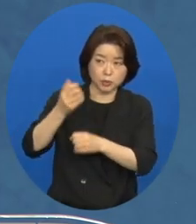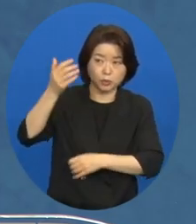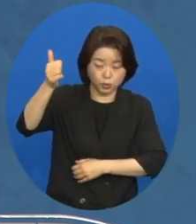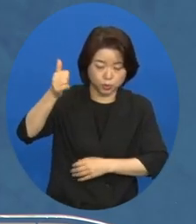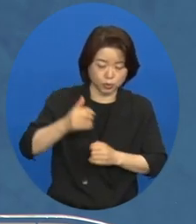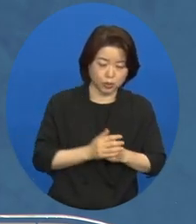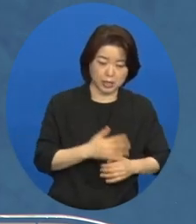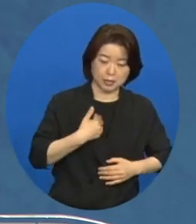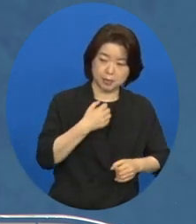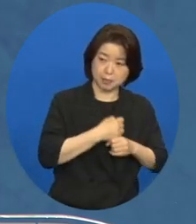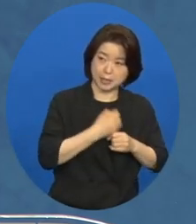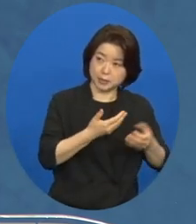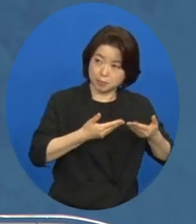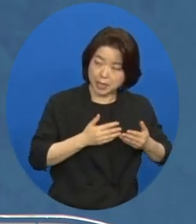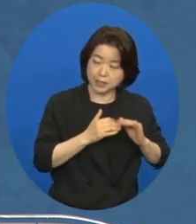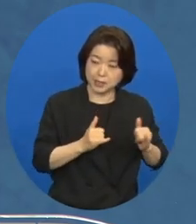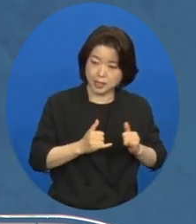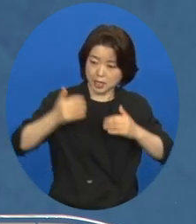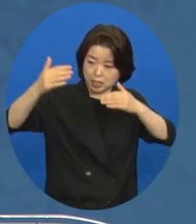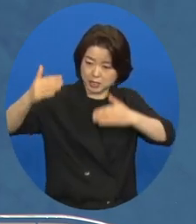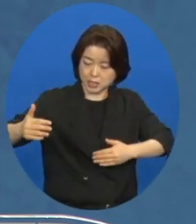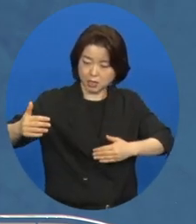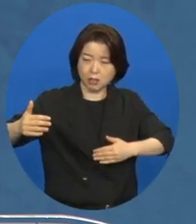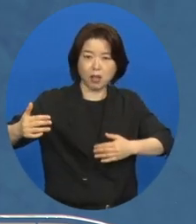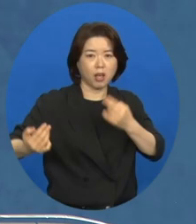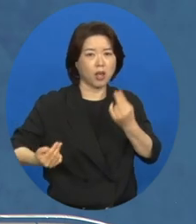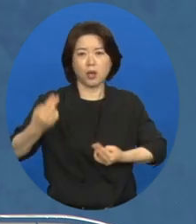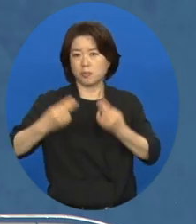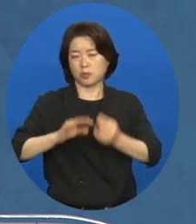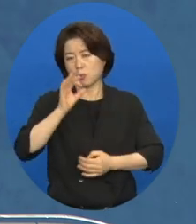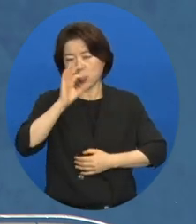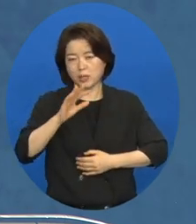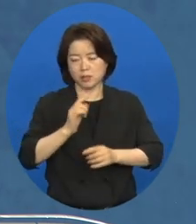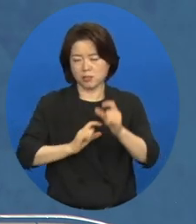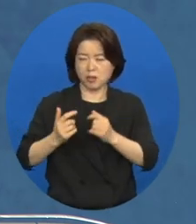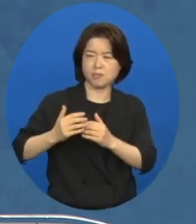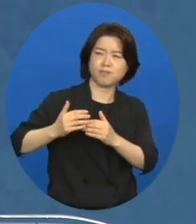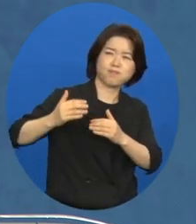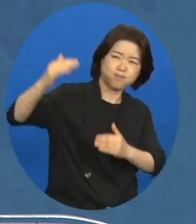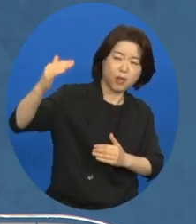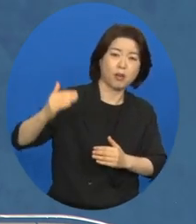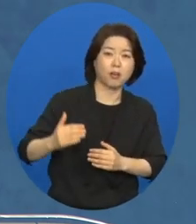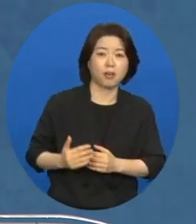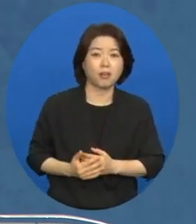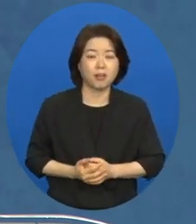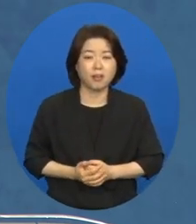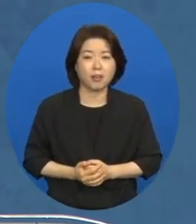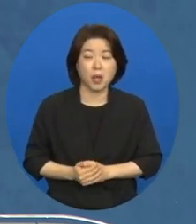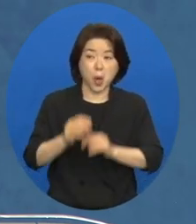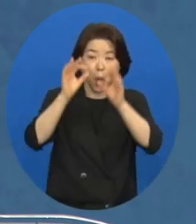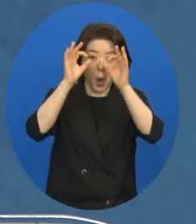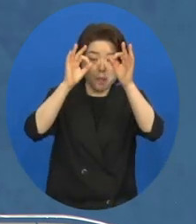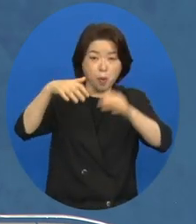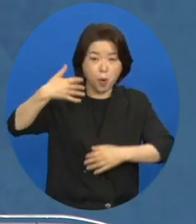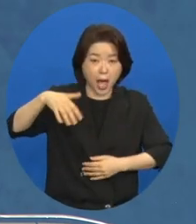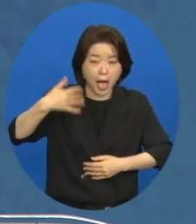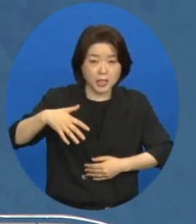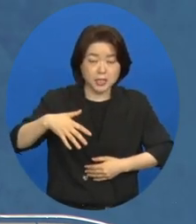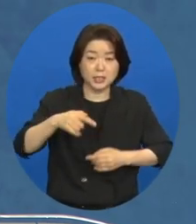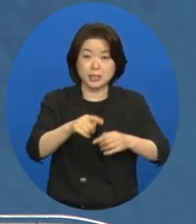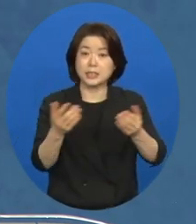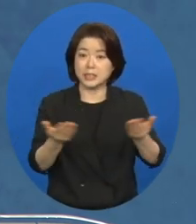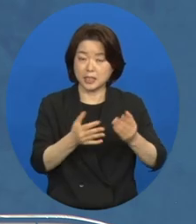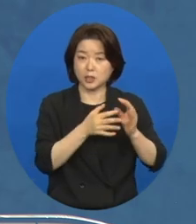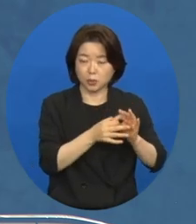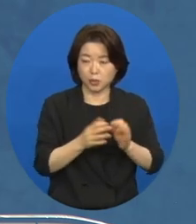그 간격은 이보다 더 비교할 수 없을 정도로 크잖아요. 아직 보이지 않는 일들에 대해서